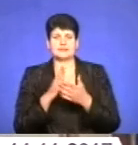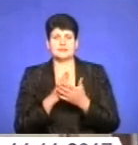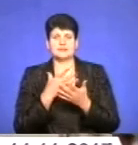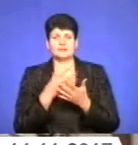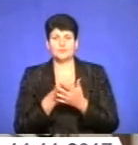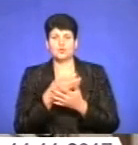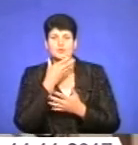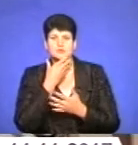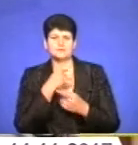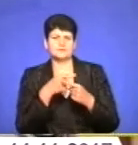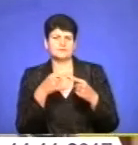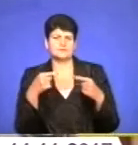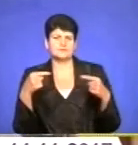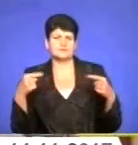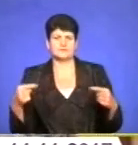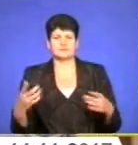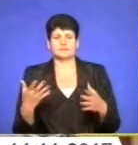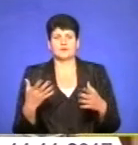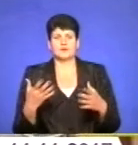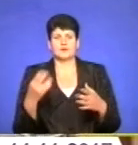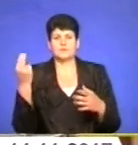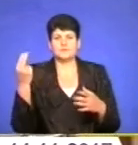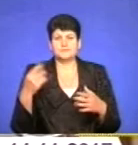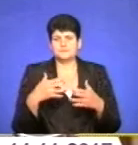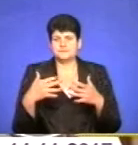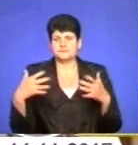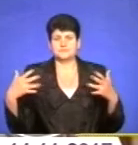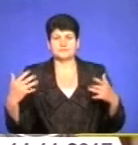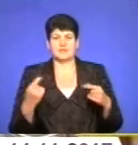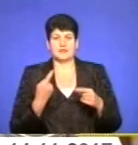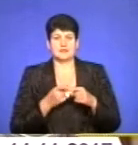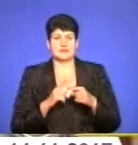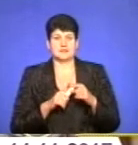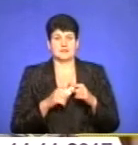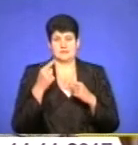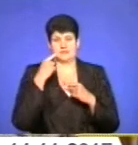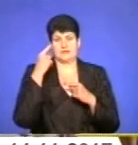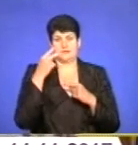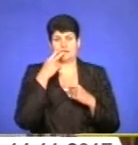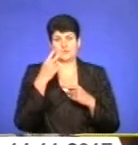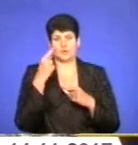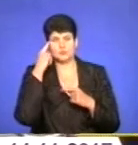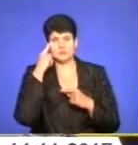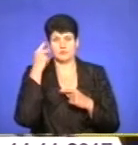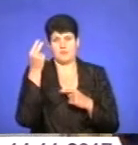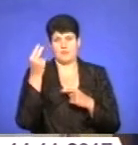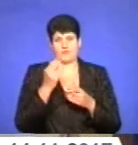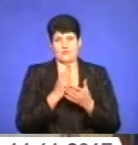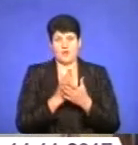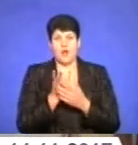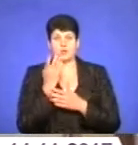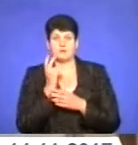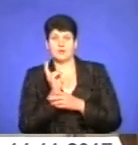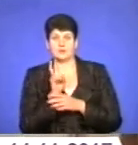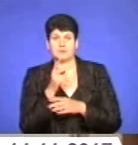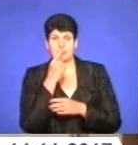красою, різноманітністю, своїми барвами. Взагалі, здалеку складається враження, що це не картина, а не намальований пейзаж. Тільки коли підходиш